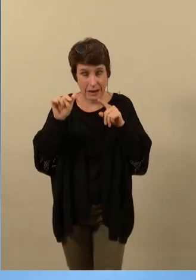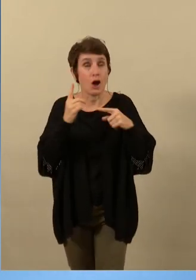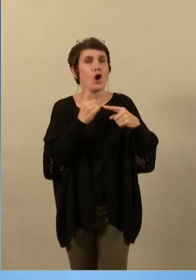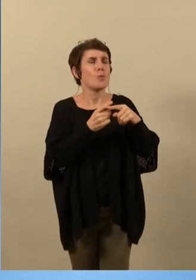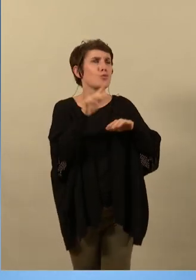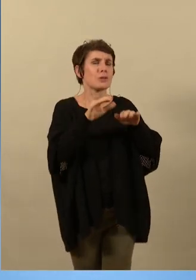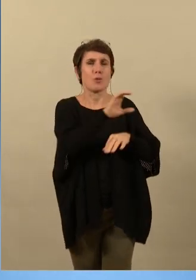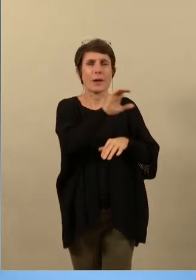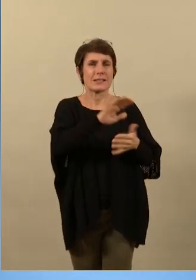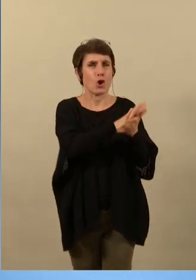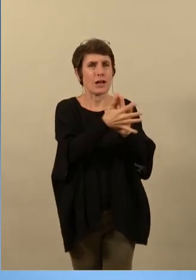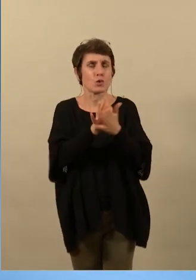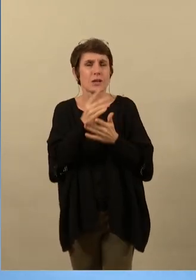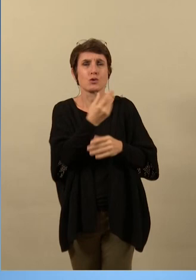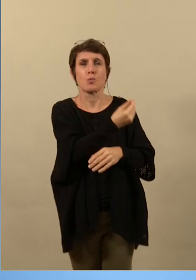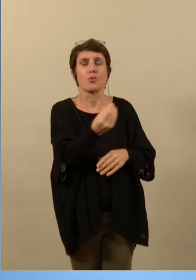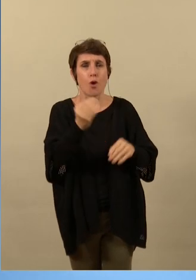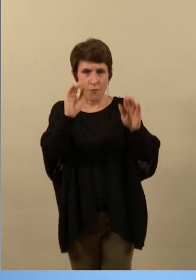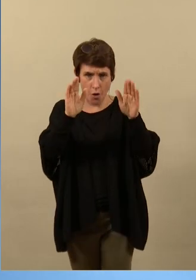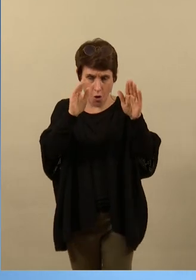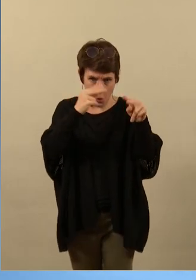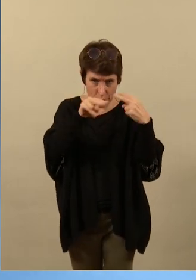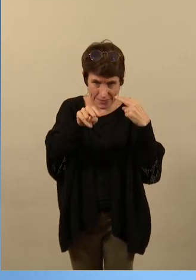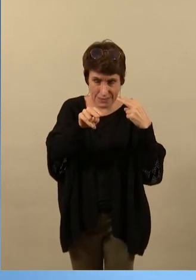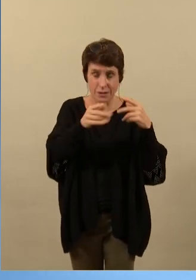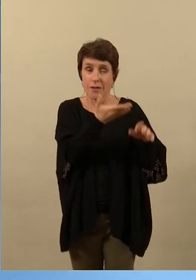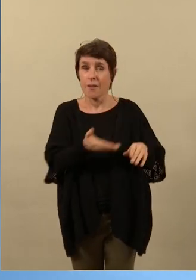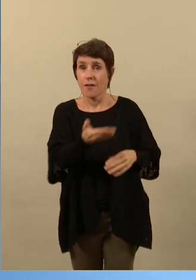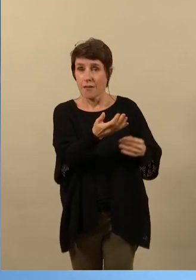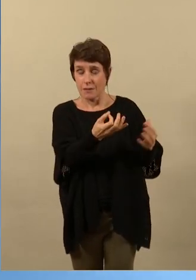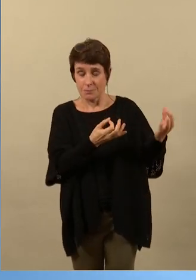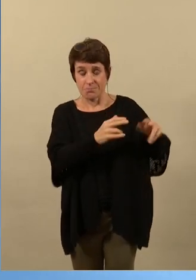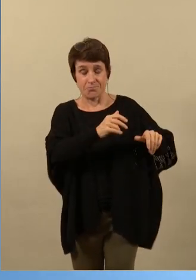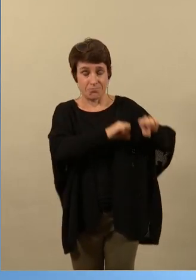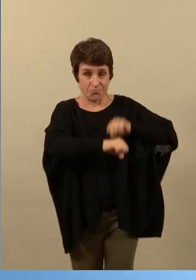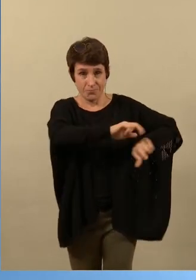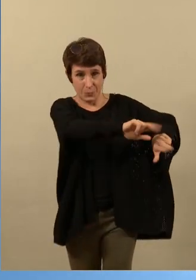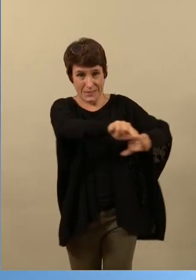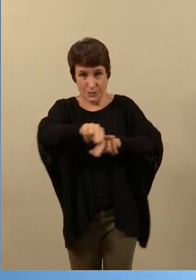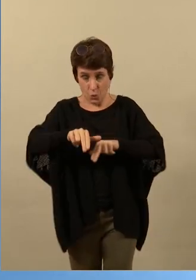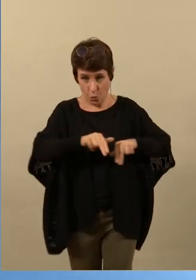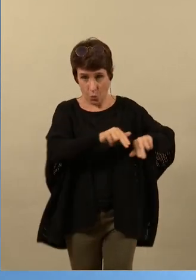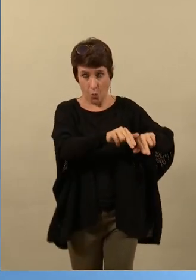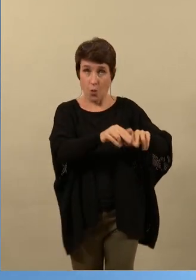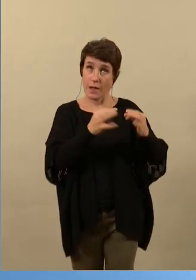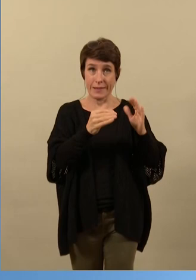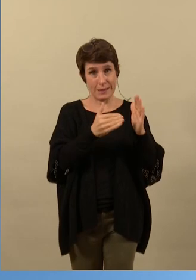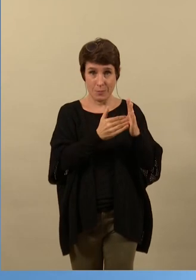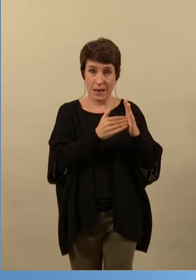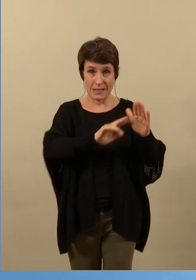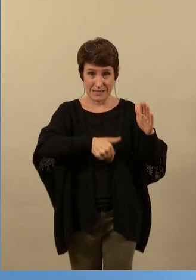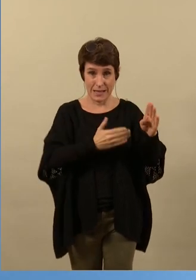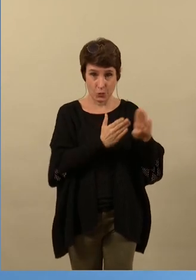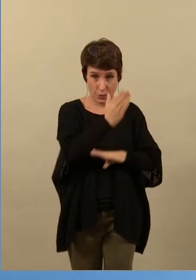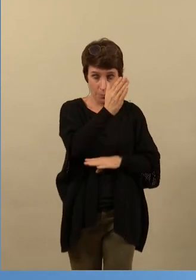d'associations de parents d'enfants autist qui se sont mobilisés pour demander via une pétition qui recueille à ce jour plus de 10000 signatures